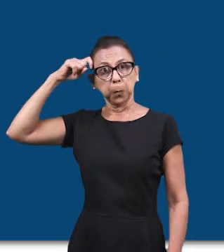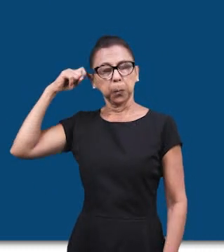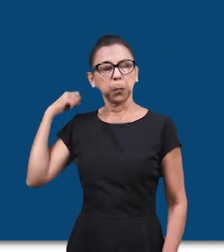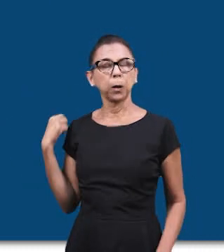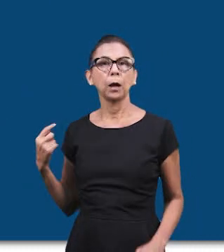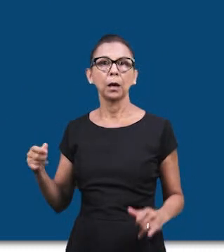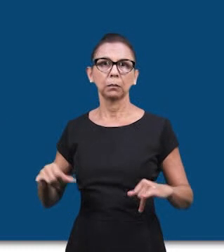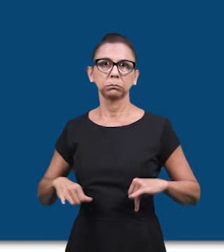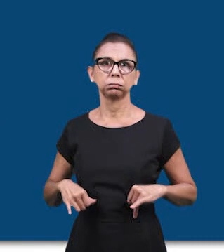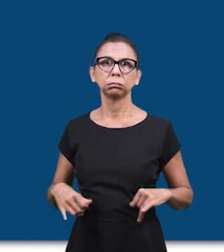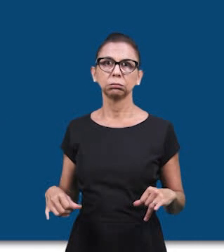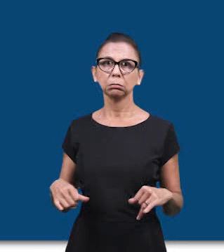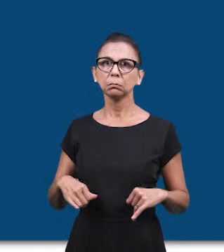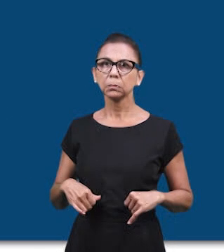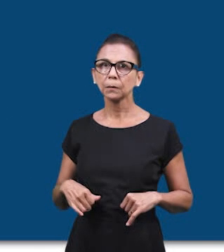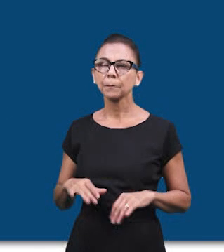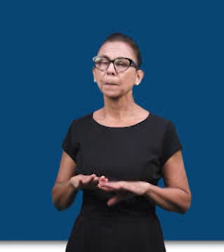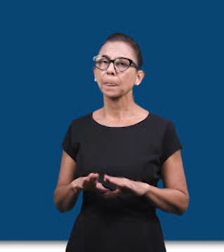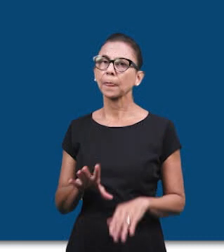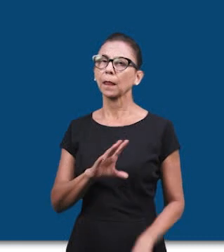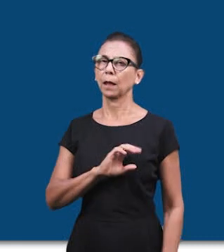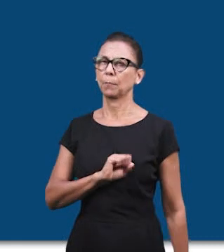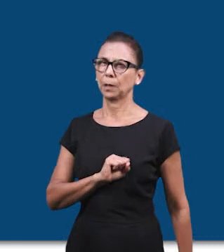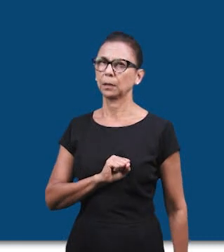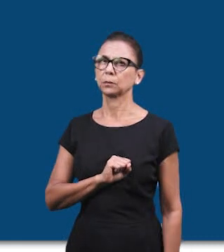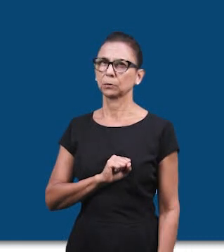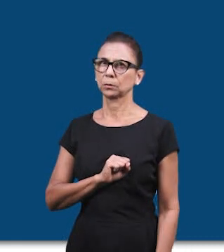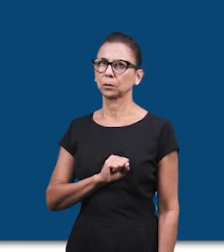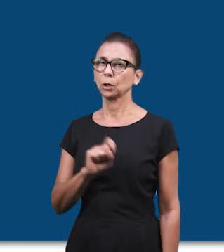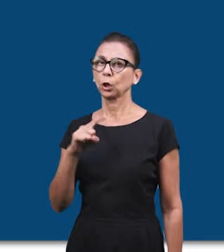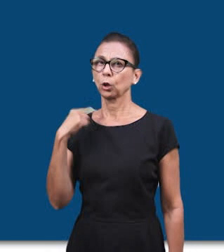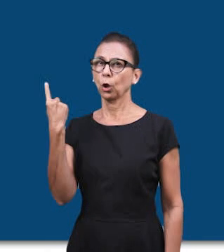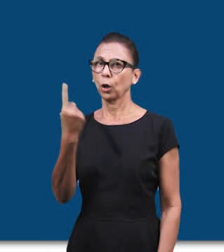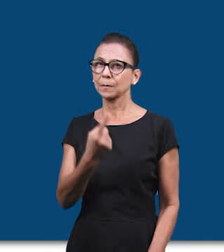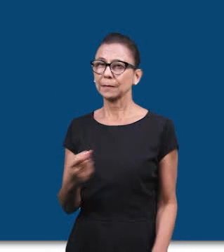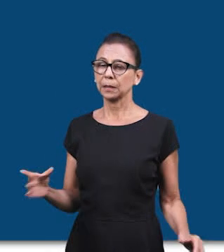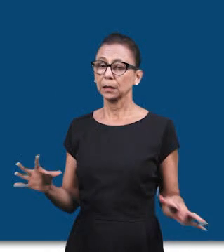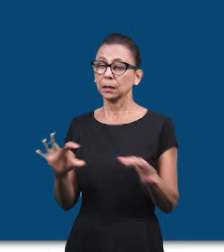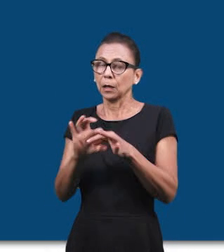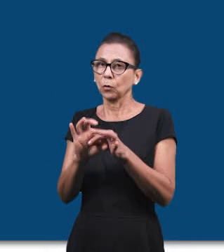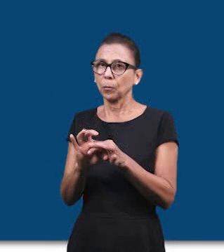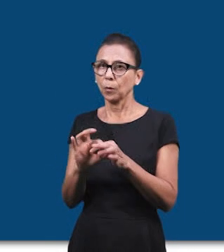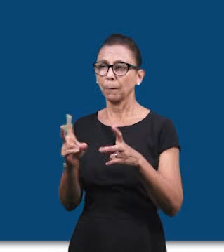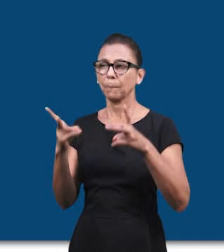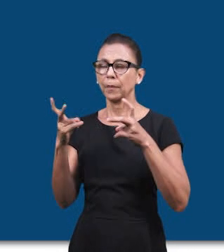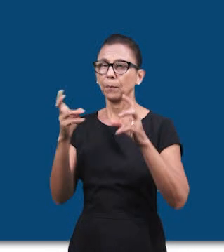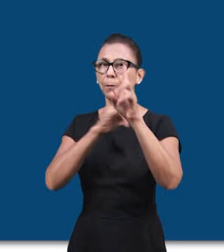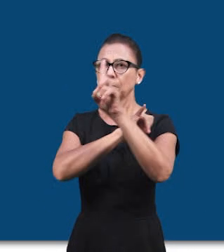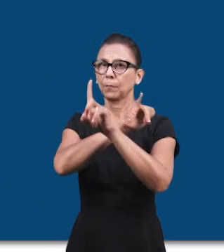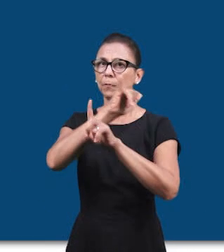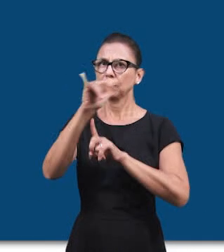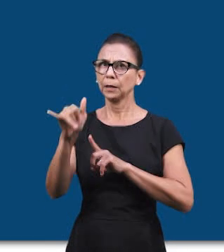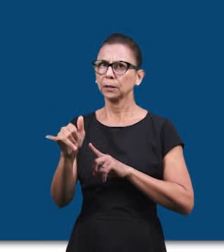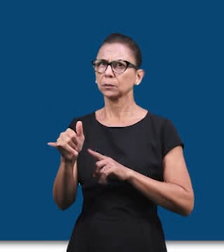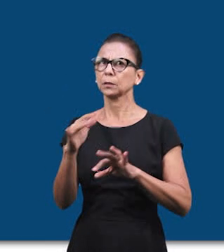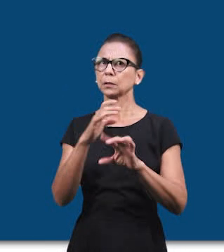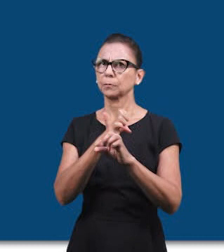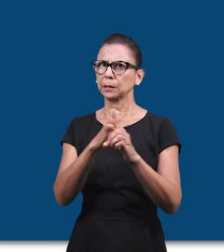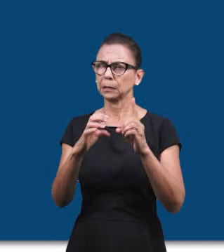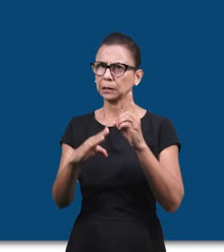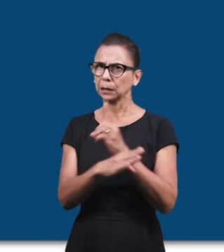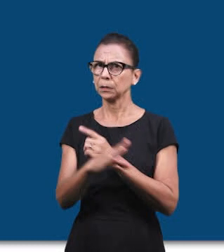наступят времена тяжкие возлюби нашей ежедневной жизнь должна быть соответствии с пророческим